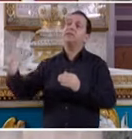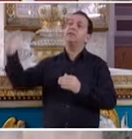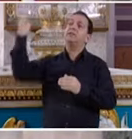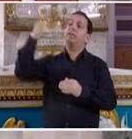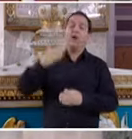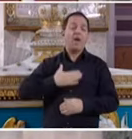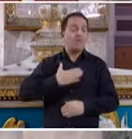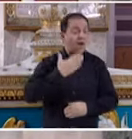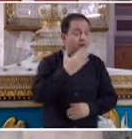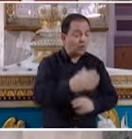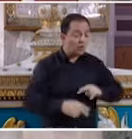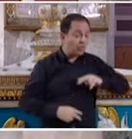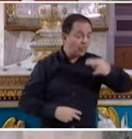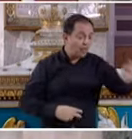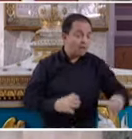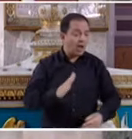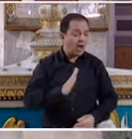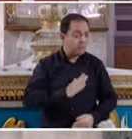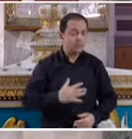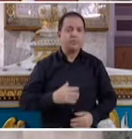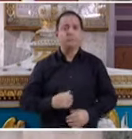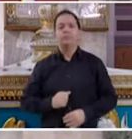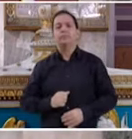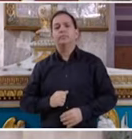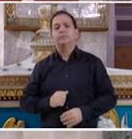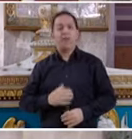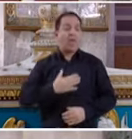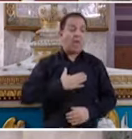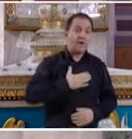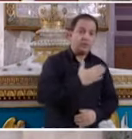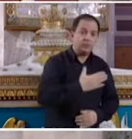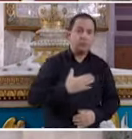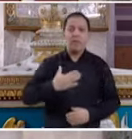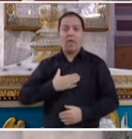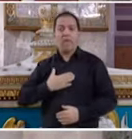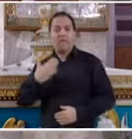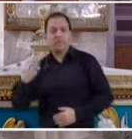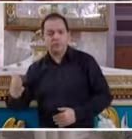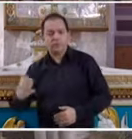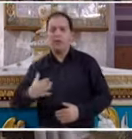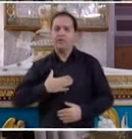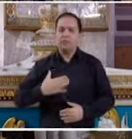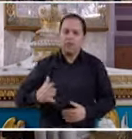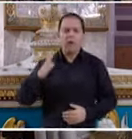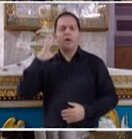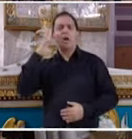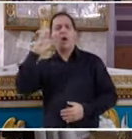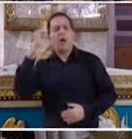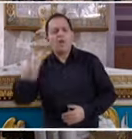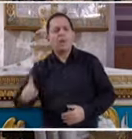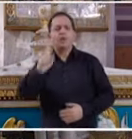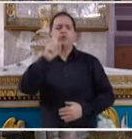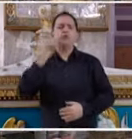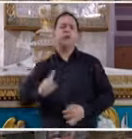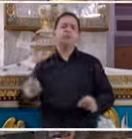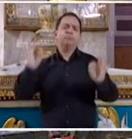σοι συνάνθρωπε. Μεταξύ αυτών των δύο ευχαριστειών διαπλέκεται η καθημερινότητά μας, αδελφοί.